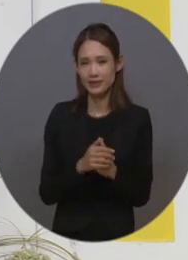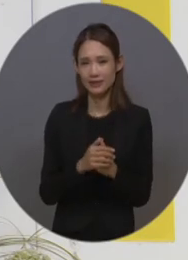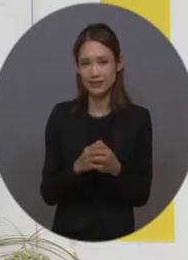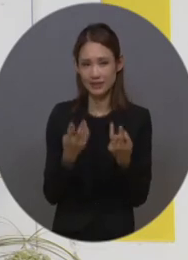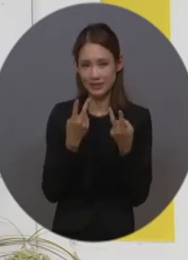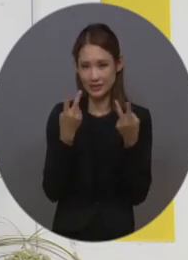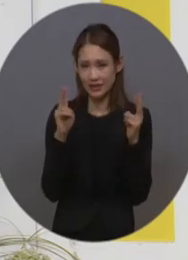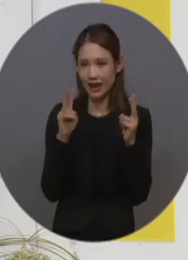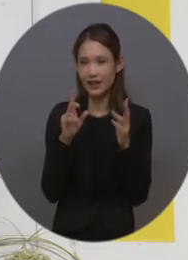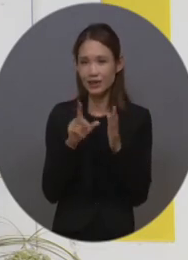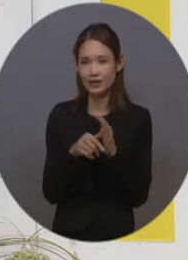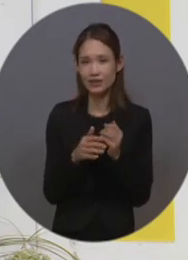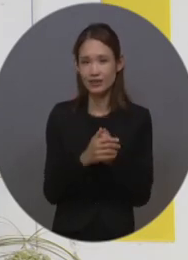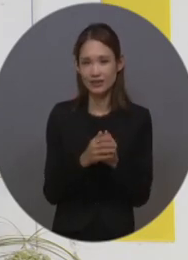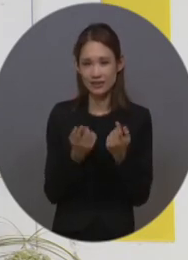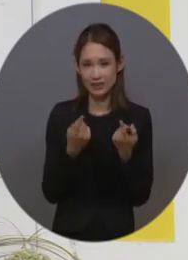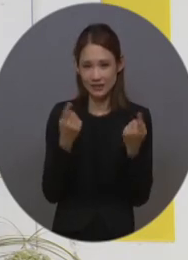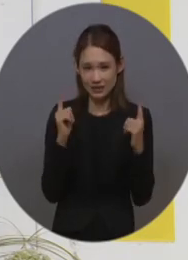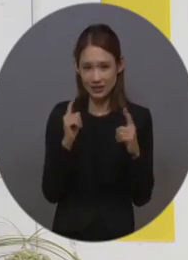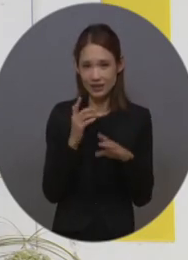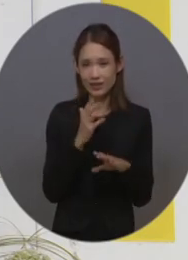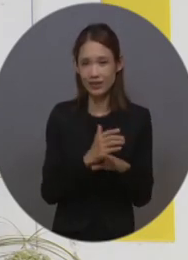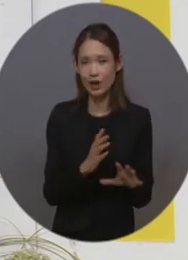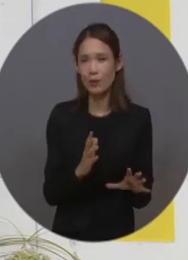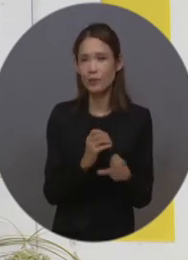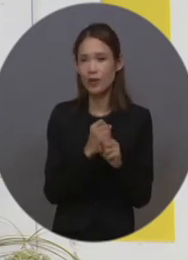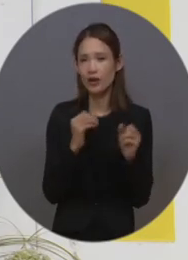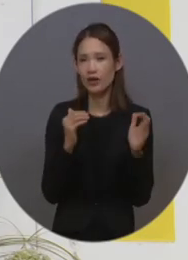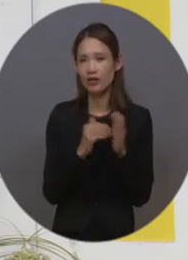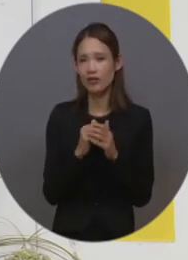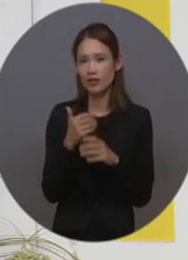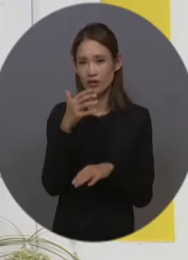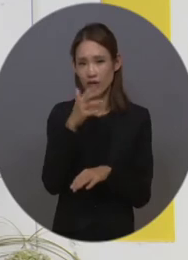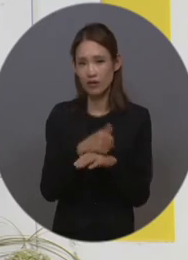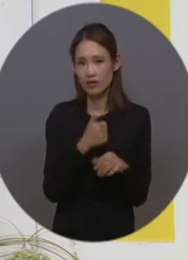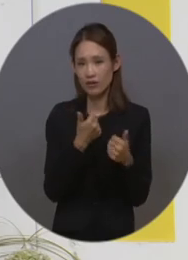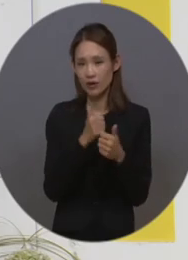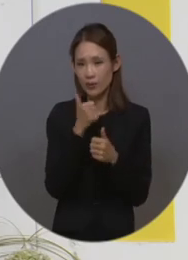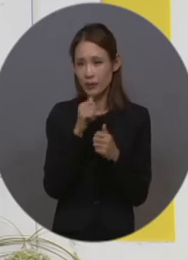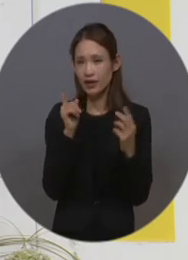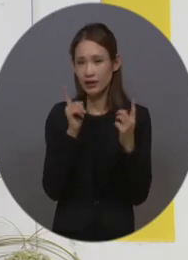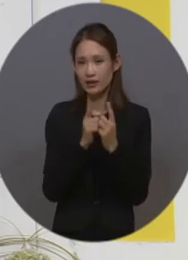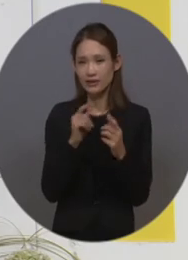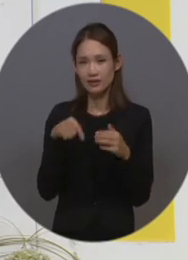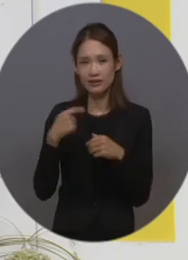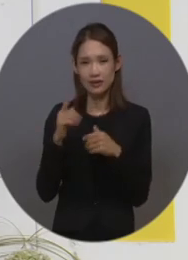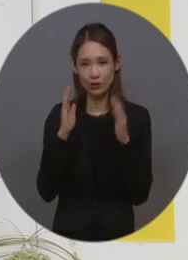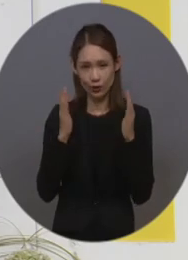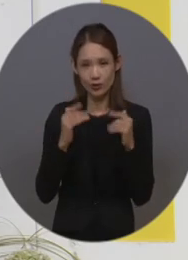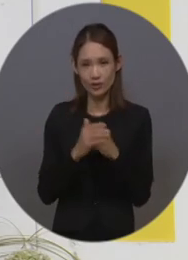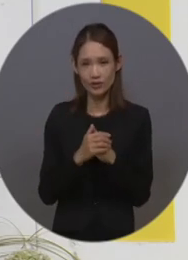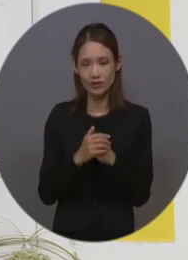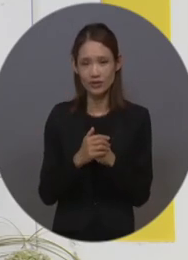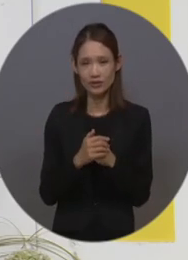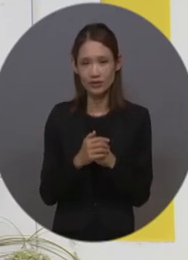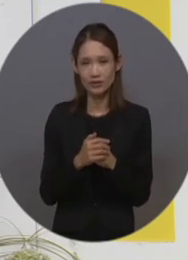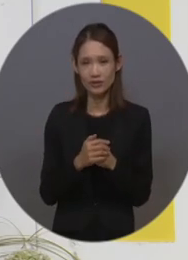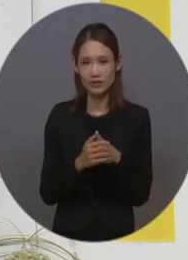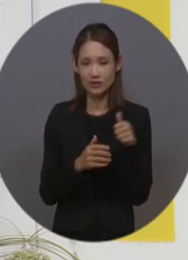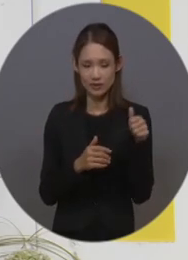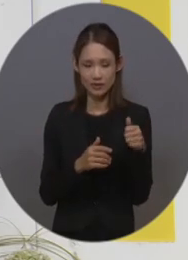때. 1학년을 이제 마무리하니 이건 마지막 미팅이다. 네. 이제 그다음부터 이제 공부한다. 네. 해서 이제